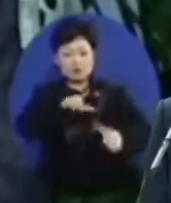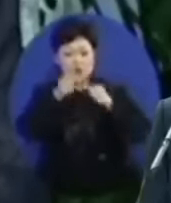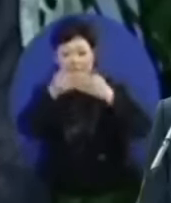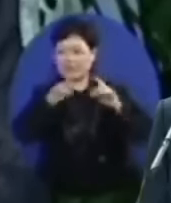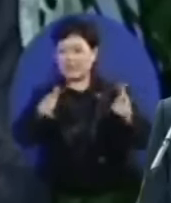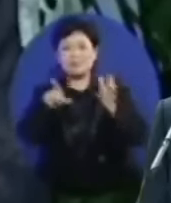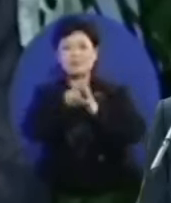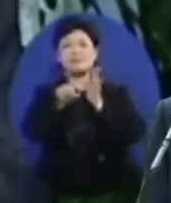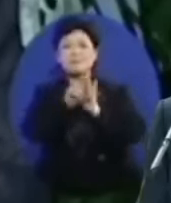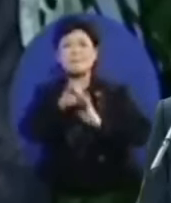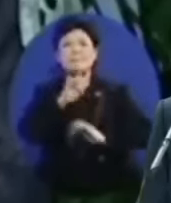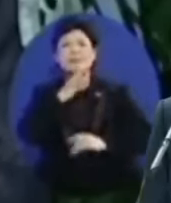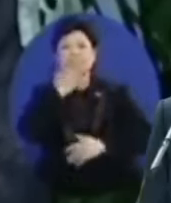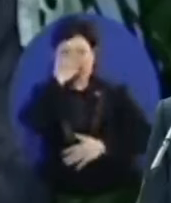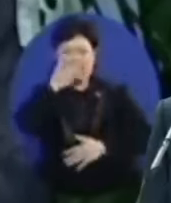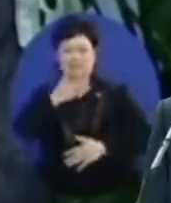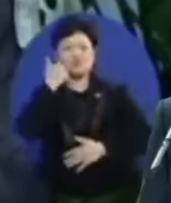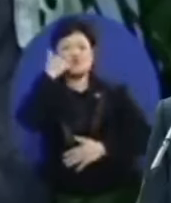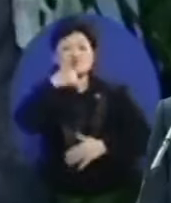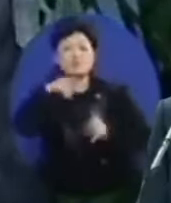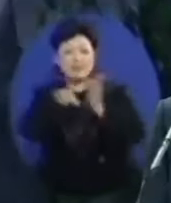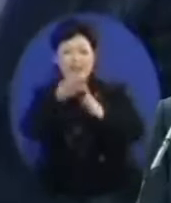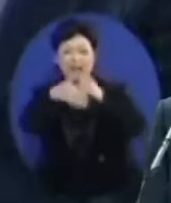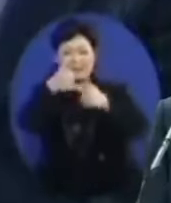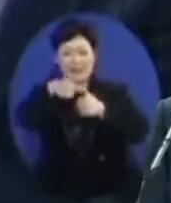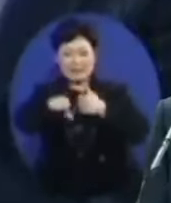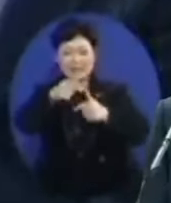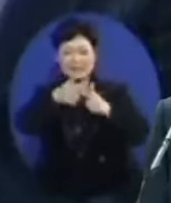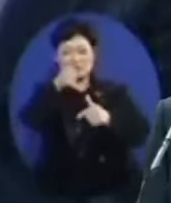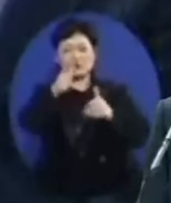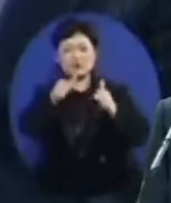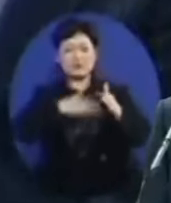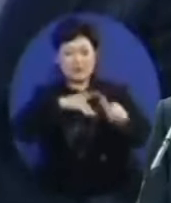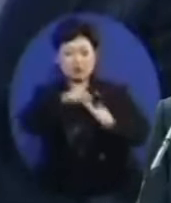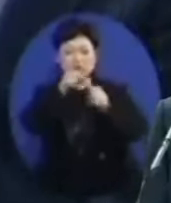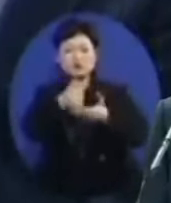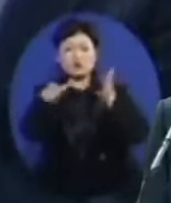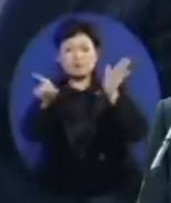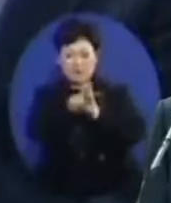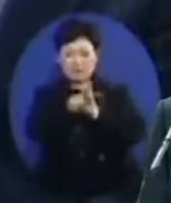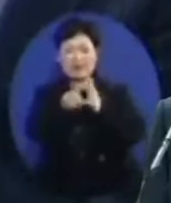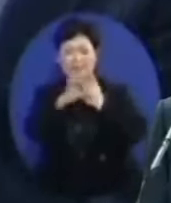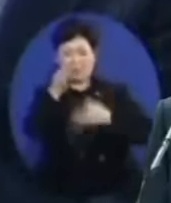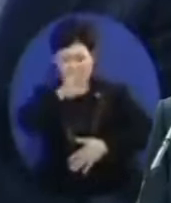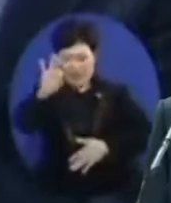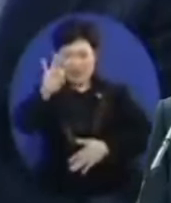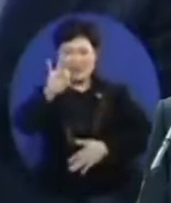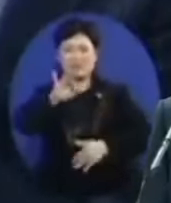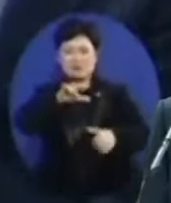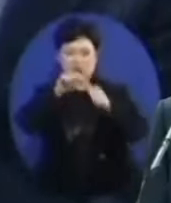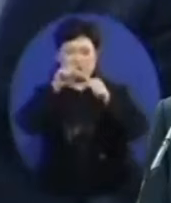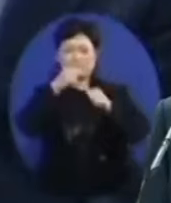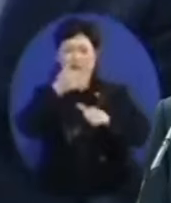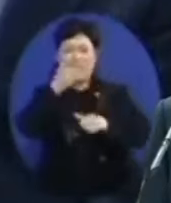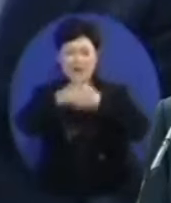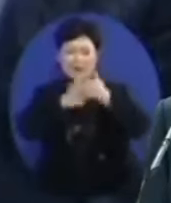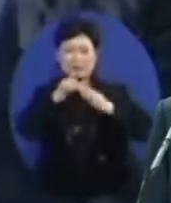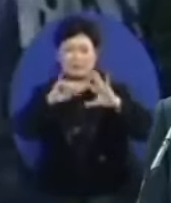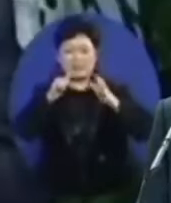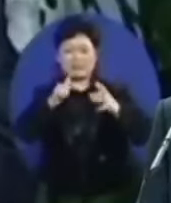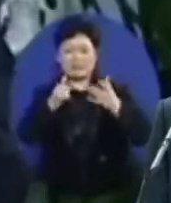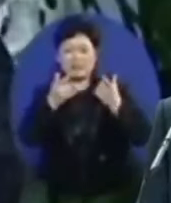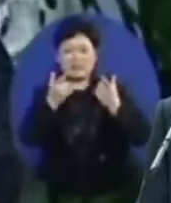믿음으로 구원받는데 누구를 믿느냐? 하나님의 아들 예수님을 내 구주로 믿기만 하면 구원을 받는 것입니다. 하나님이 세상을 이처럼